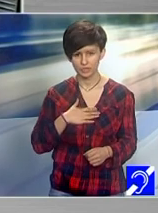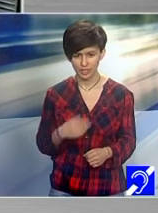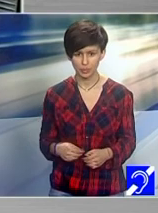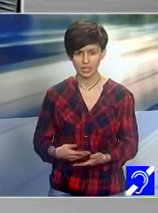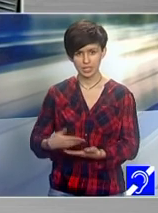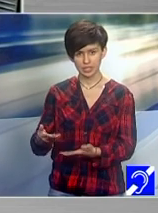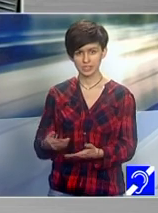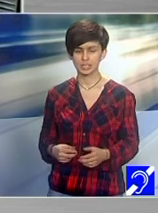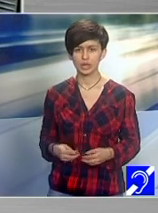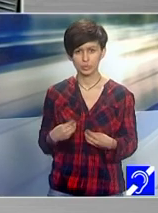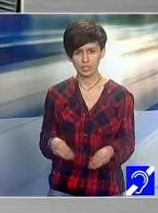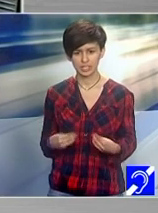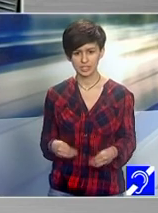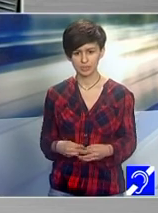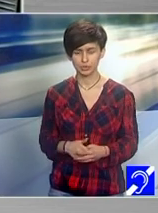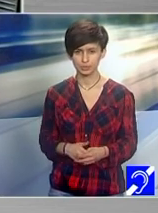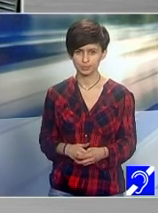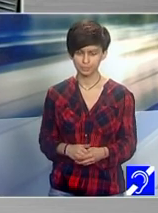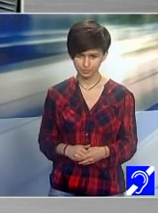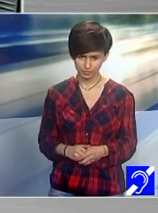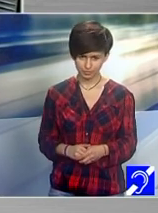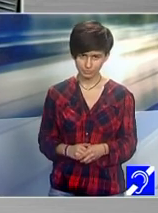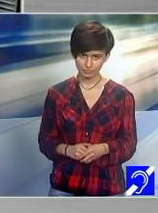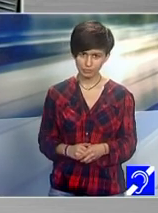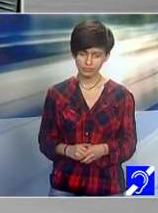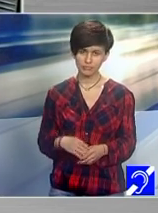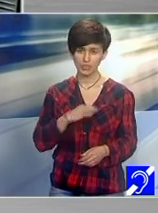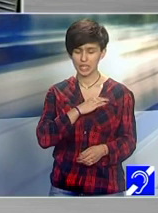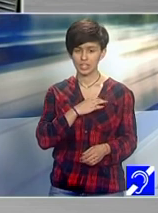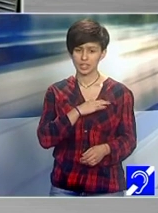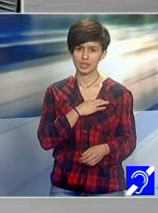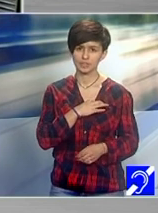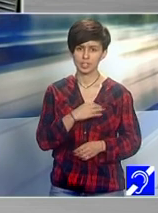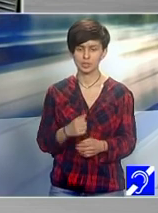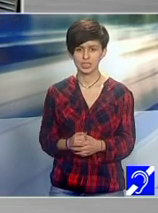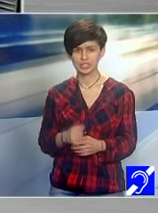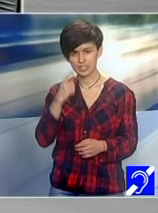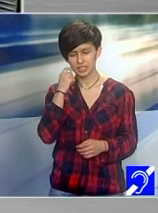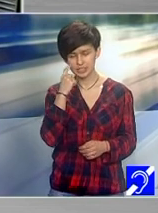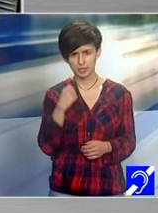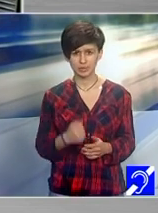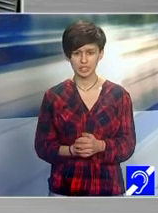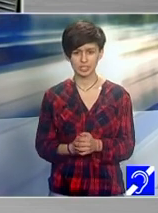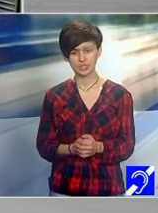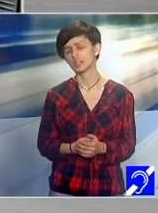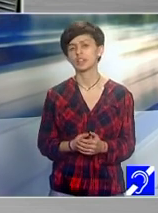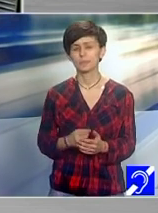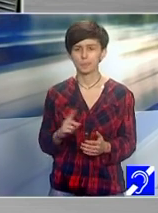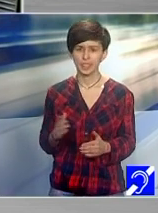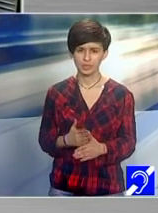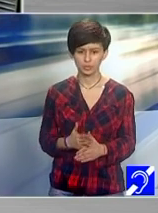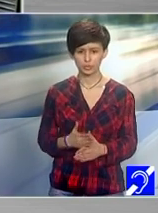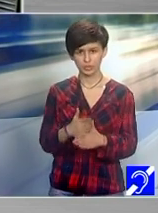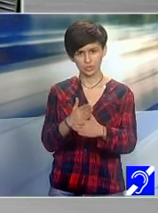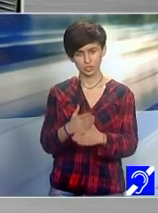tot timpul se plâng că la cercetare, cercetarea este totdeauna cenușăreasa pe lângă educația, bugetului național. Sigur, întotdeauna